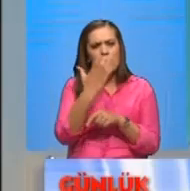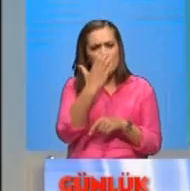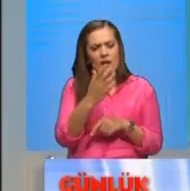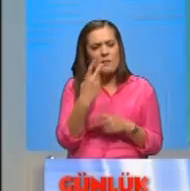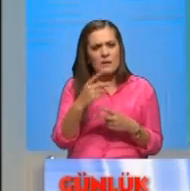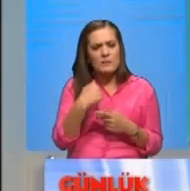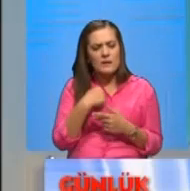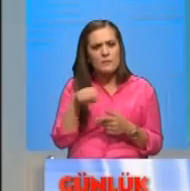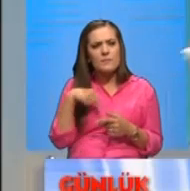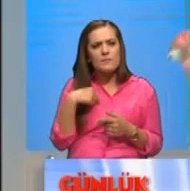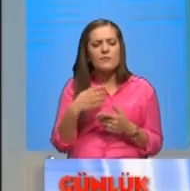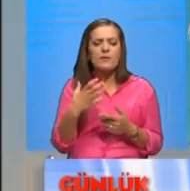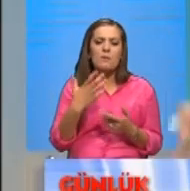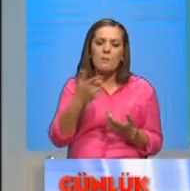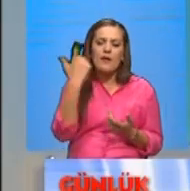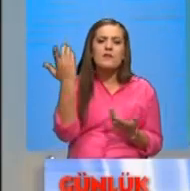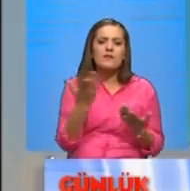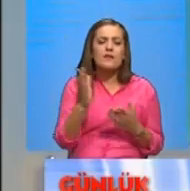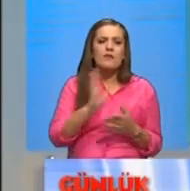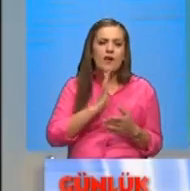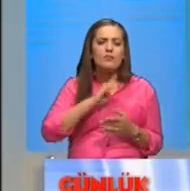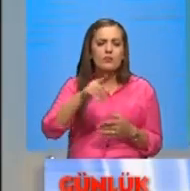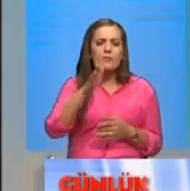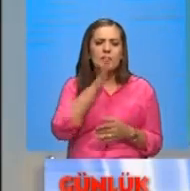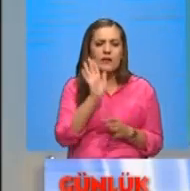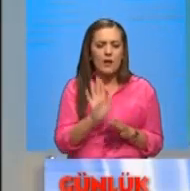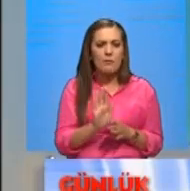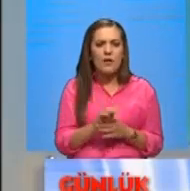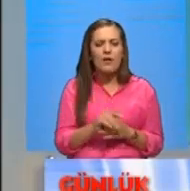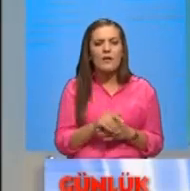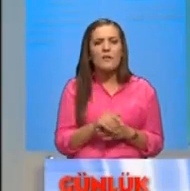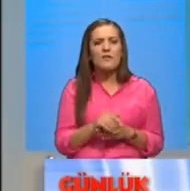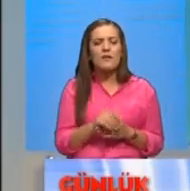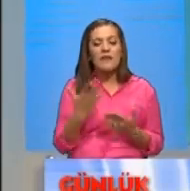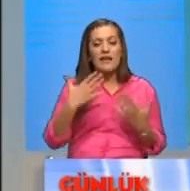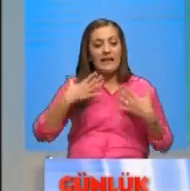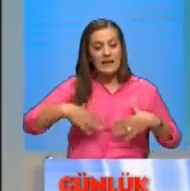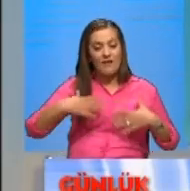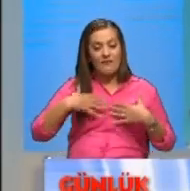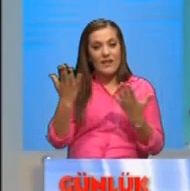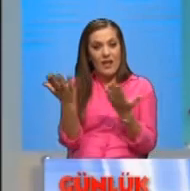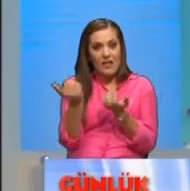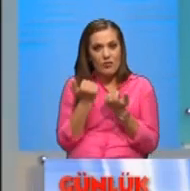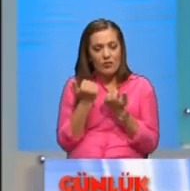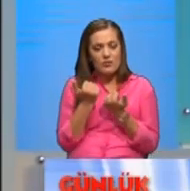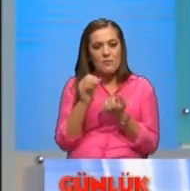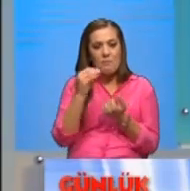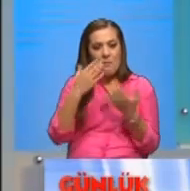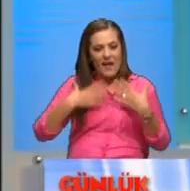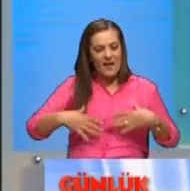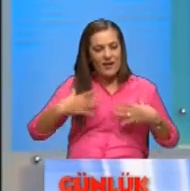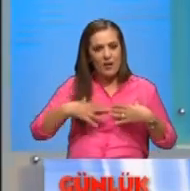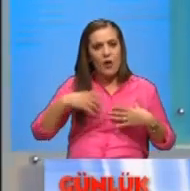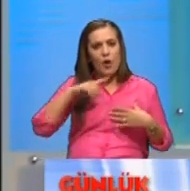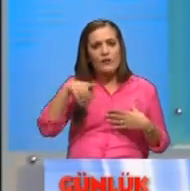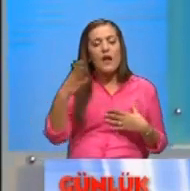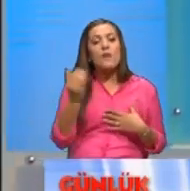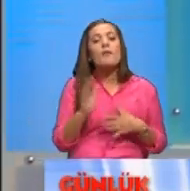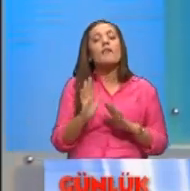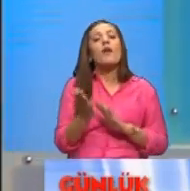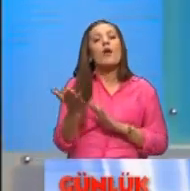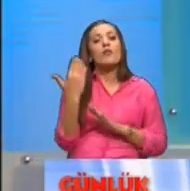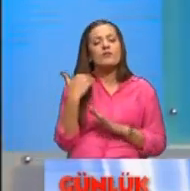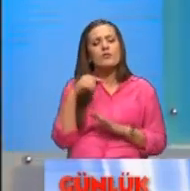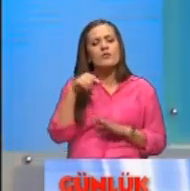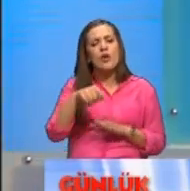önerebilir miyim? Naçizane belki de zaten vardır bu bilgi de. Hani kıyafetleri alıyoruz ya, bebeği giydiriyoruz ya, onları almadan